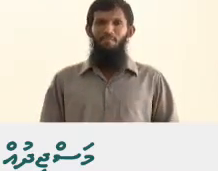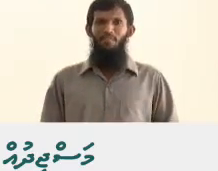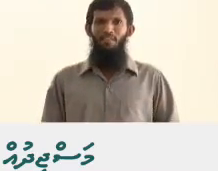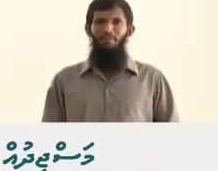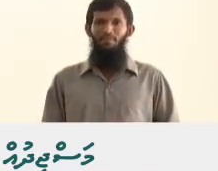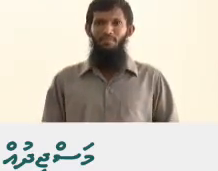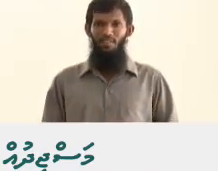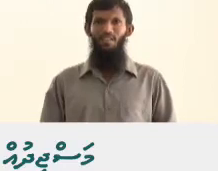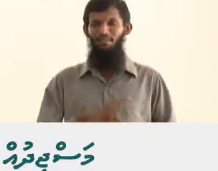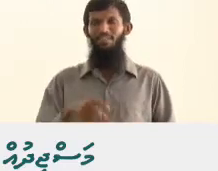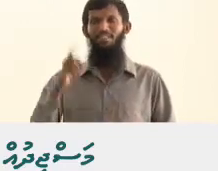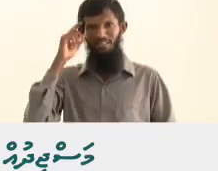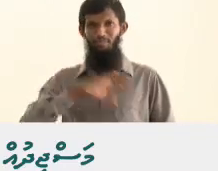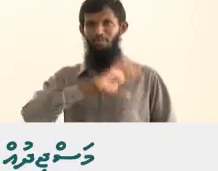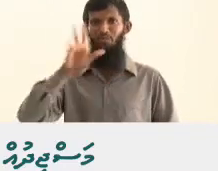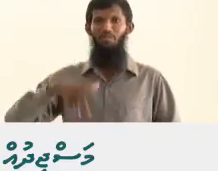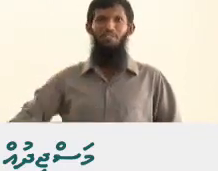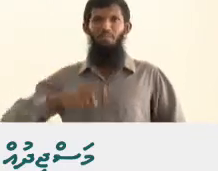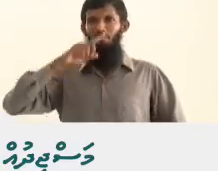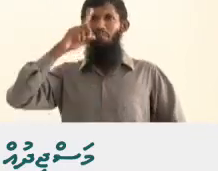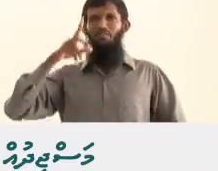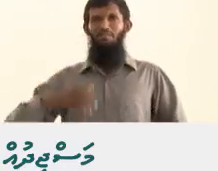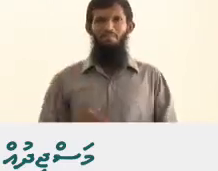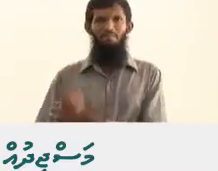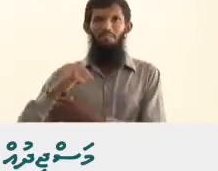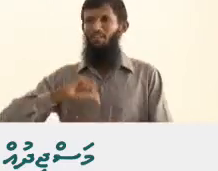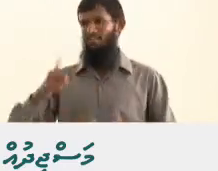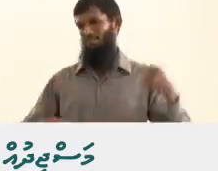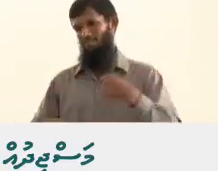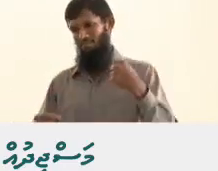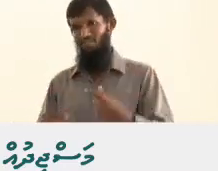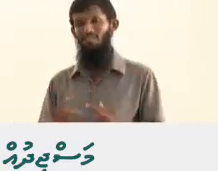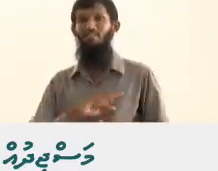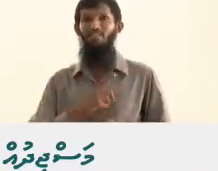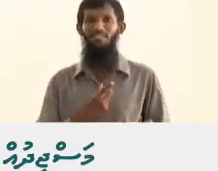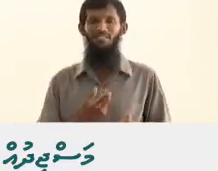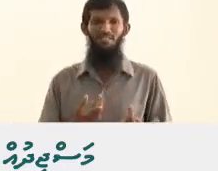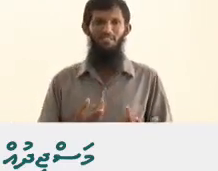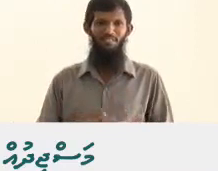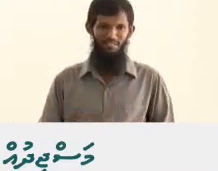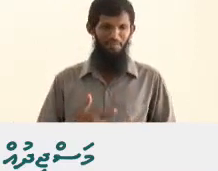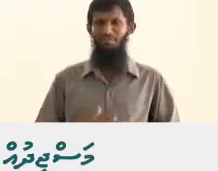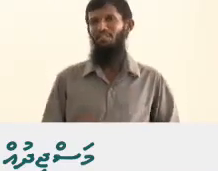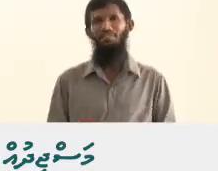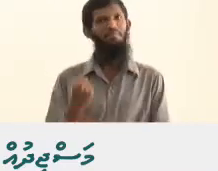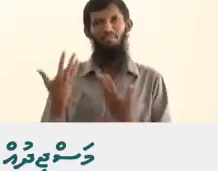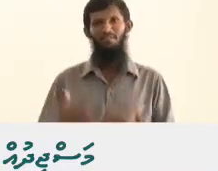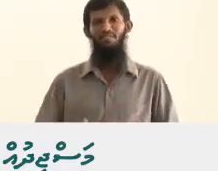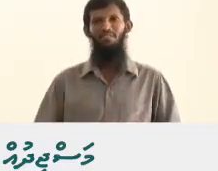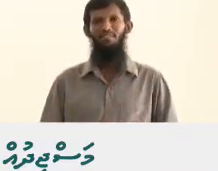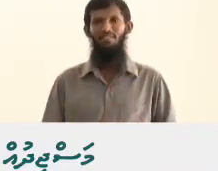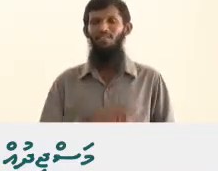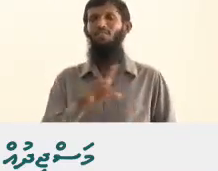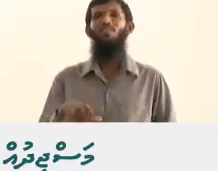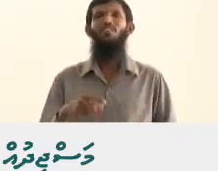aniya verive jabbaru kammati ulumuge evves haisiyaten ebaveto shakkenne insanaayan oti